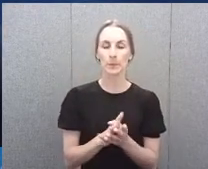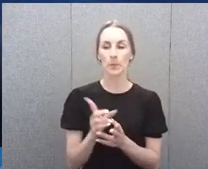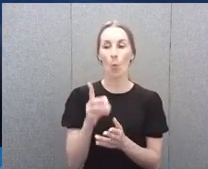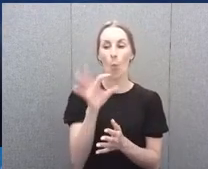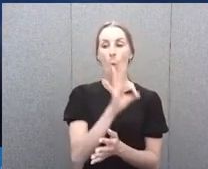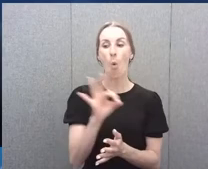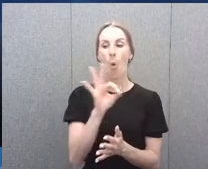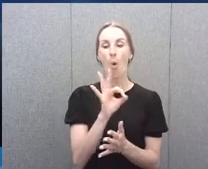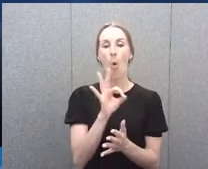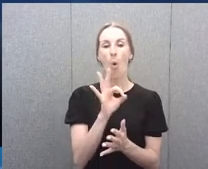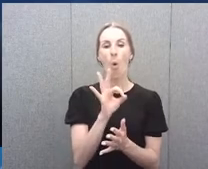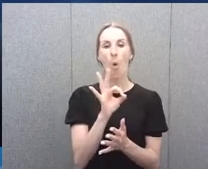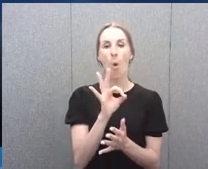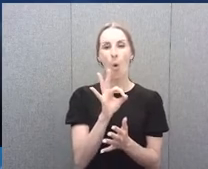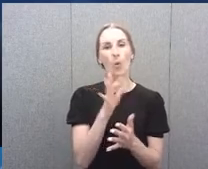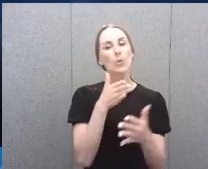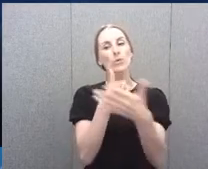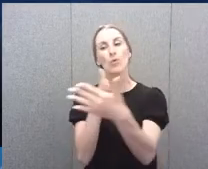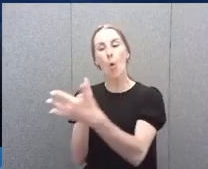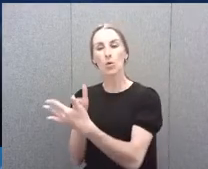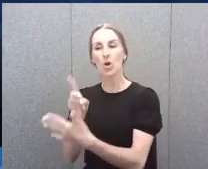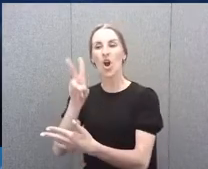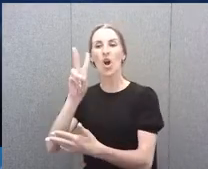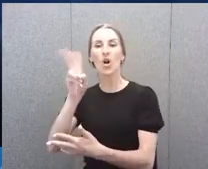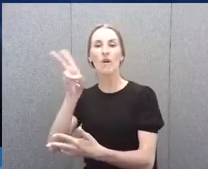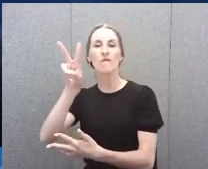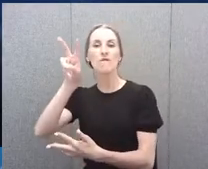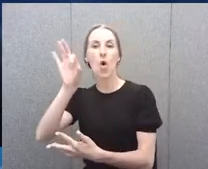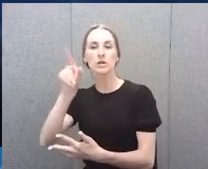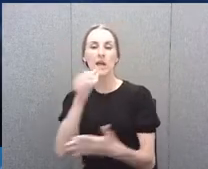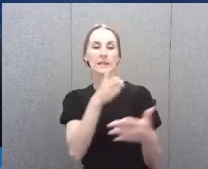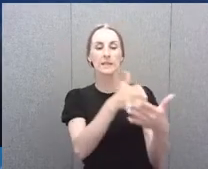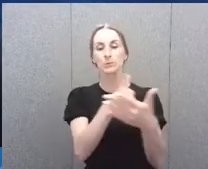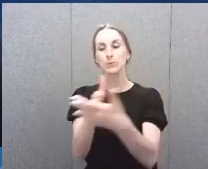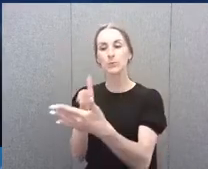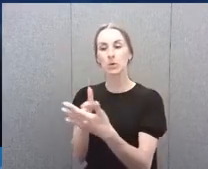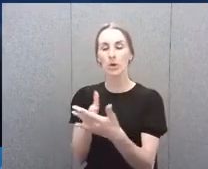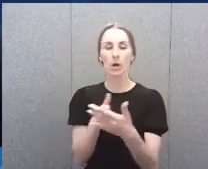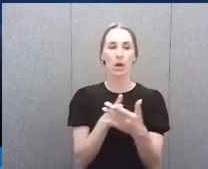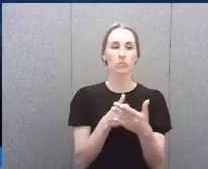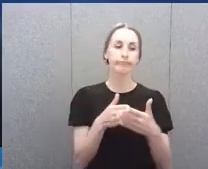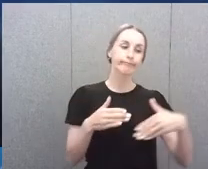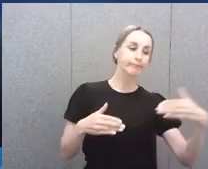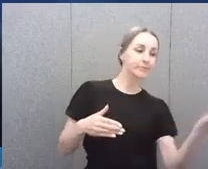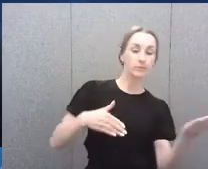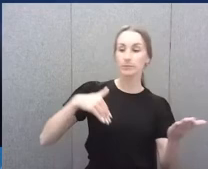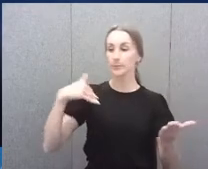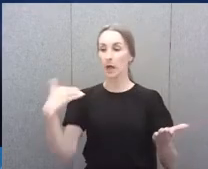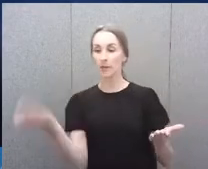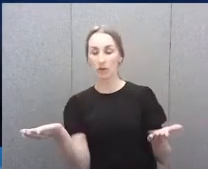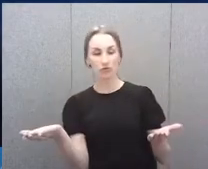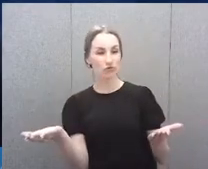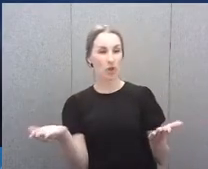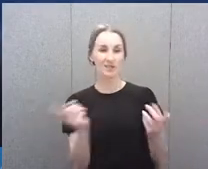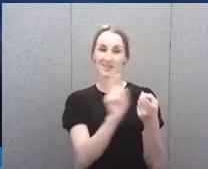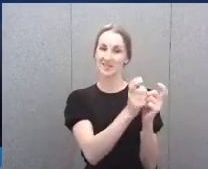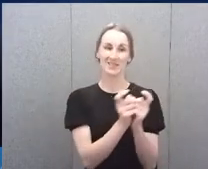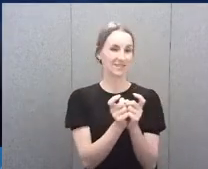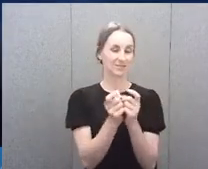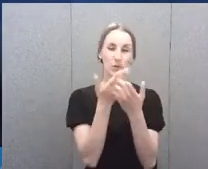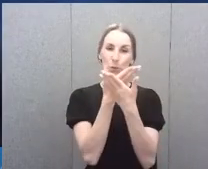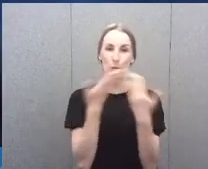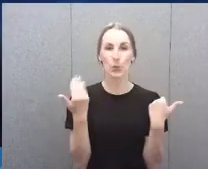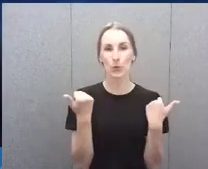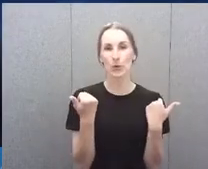любом случае, вот про квоты, наверное, никто не будет спорить, правая эта партия или